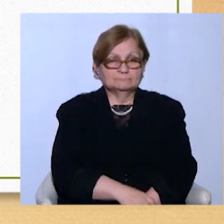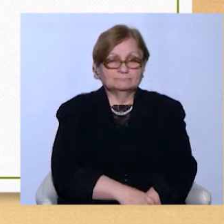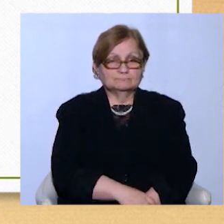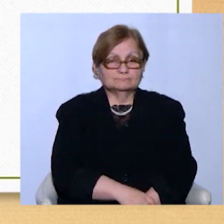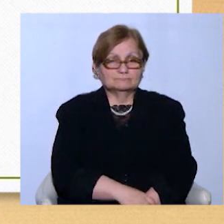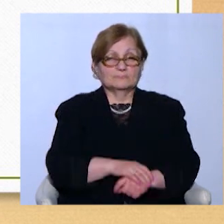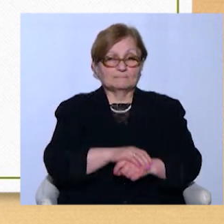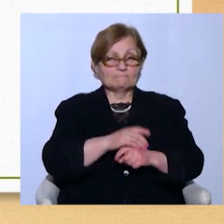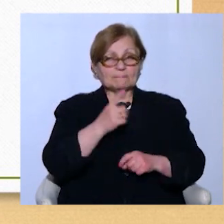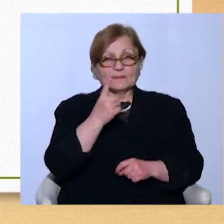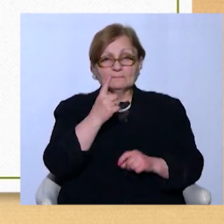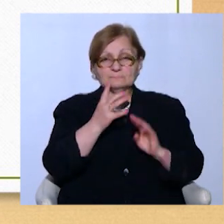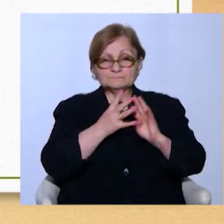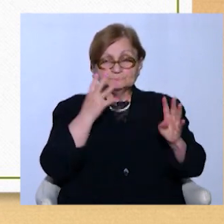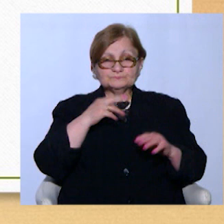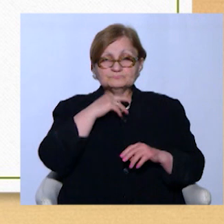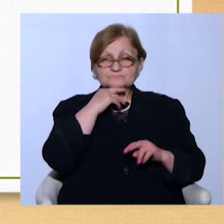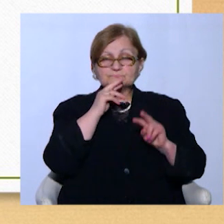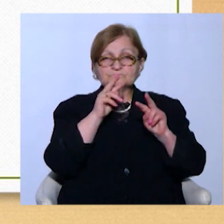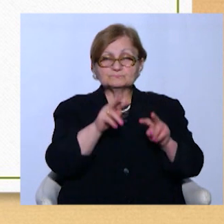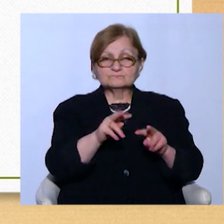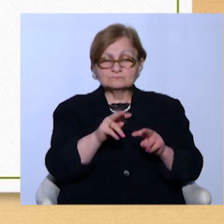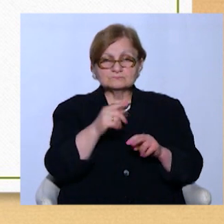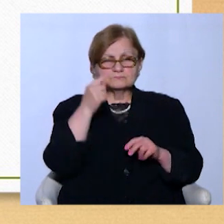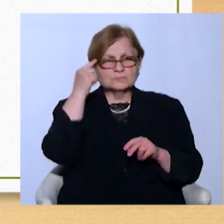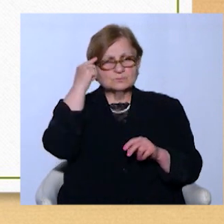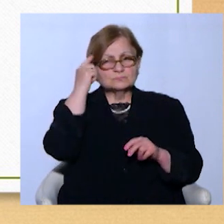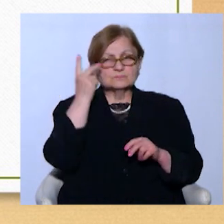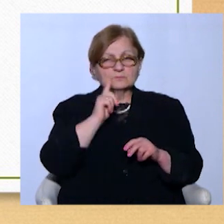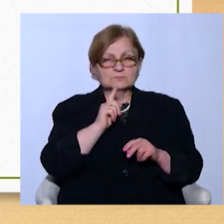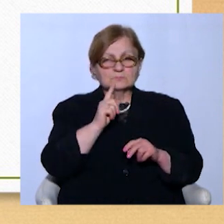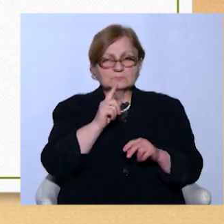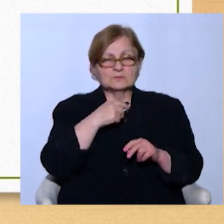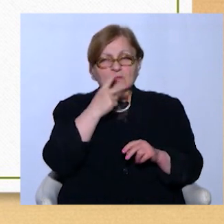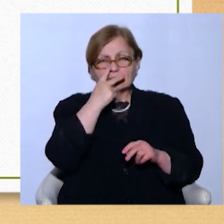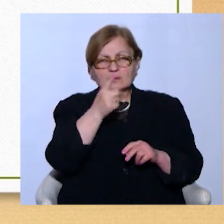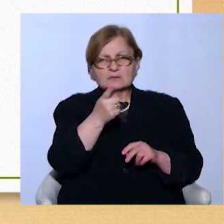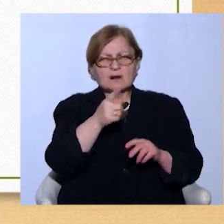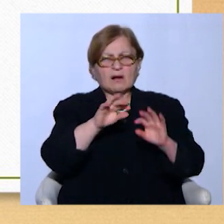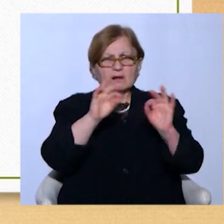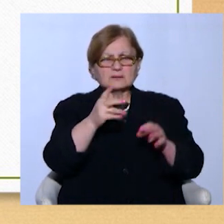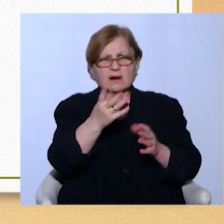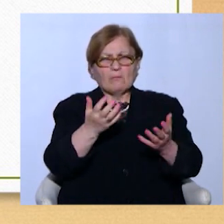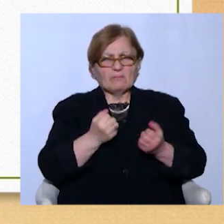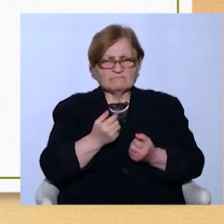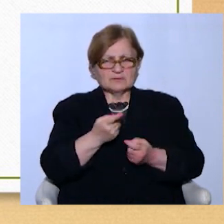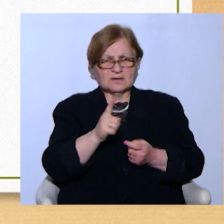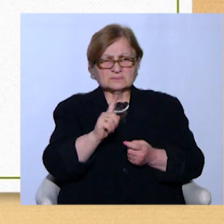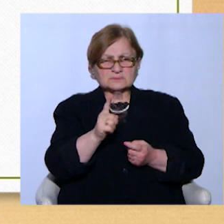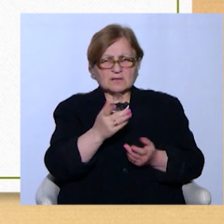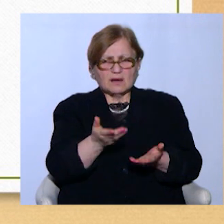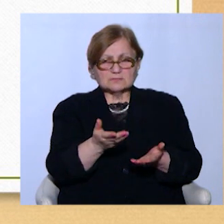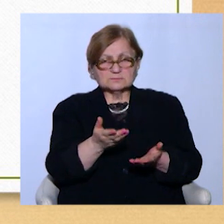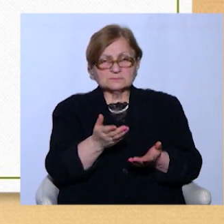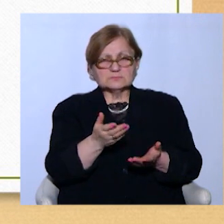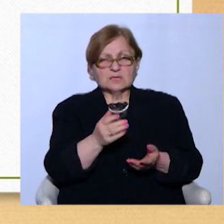პირველ რიგში მივაქციოთ ყურადღება, რასთან გვაქვს საქმე, გავიაზროთ რა სხეული მიიღება. ABCD პარალელოგრამი, ნუ BCD AD